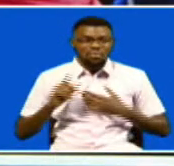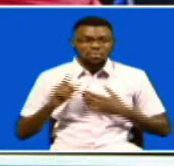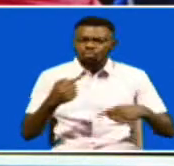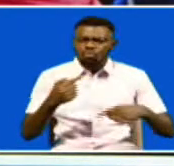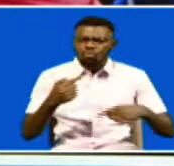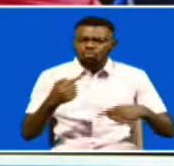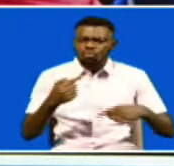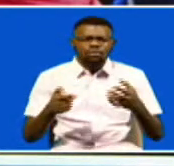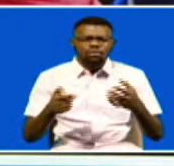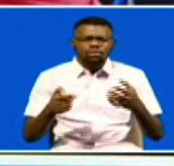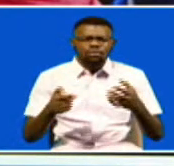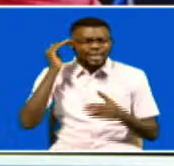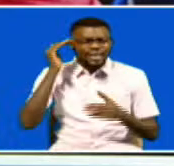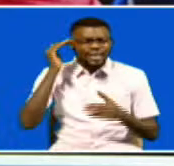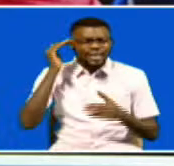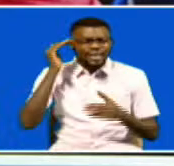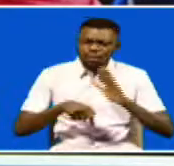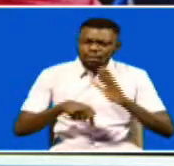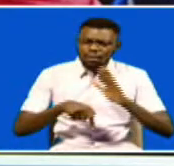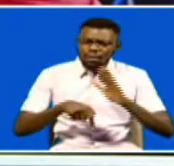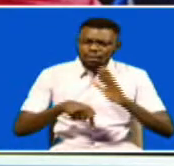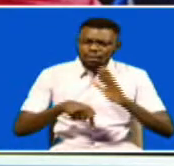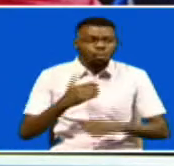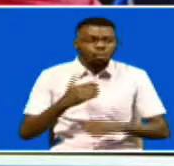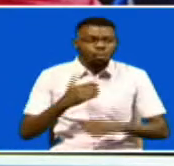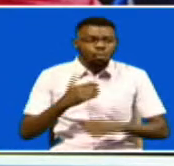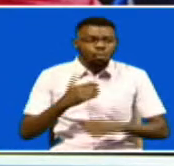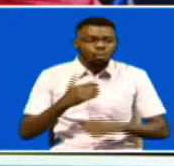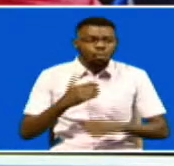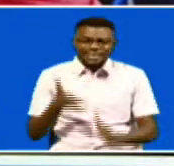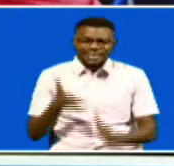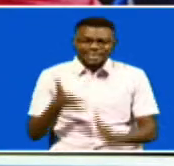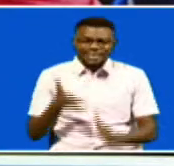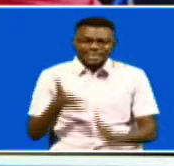walimu wakuu wa shule za msingi wanaitaka serikali kuharakisha utaratibu wa kusambaza